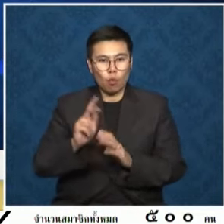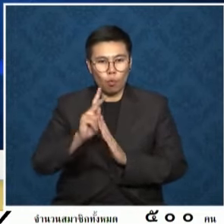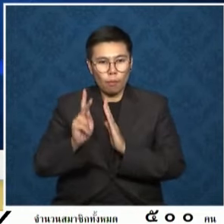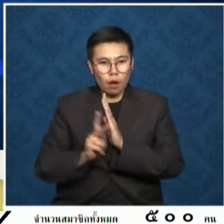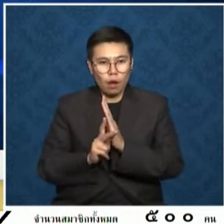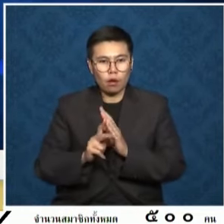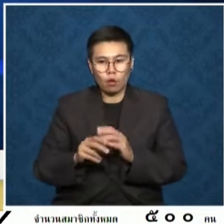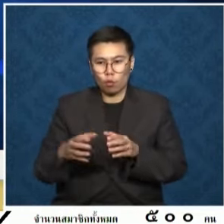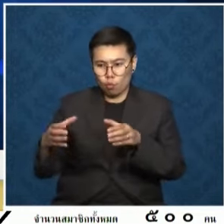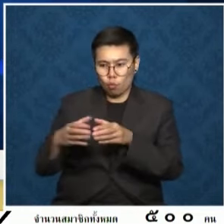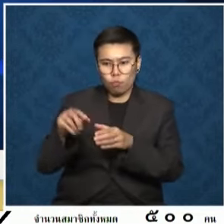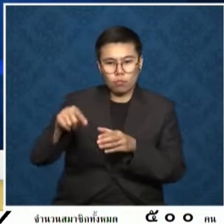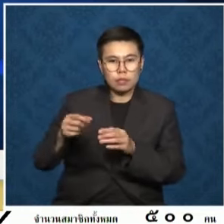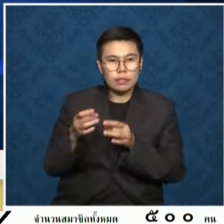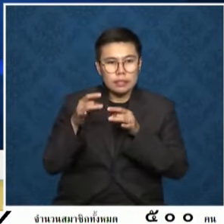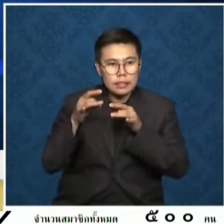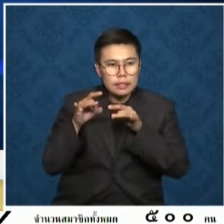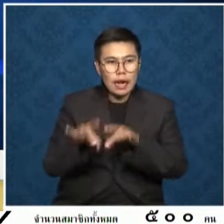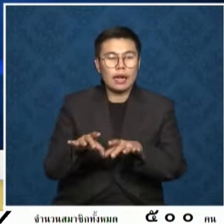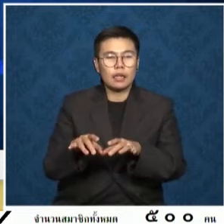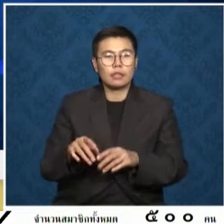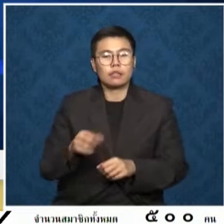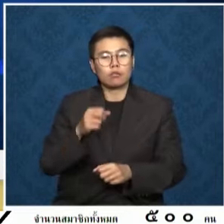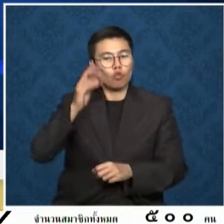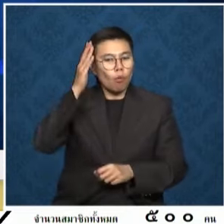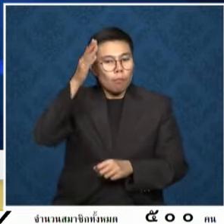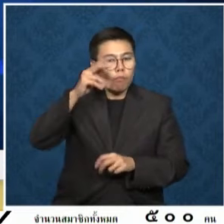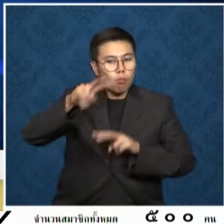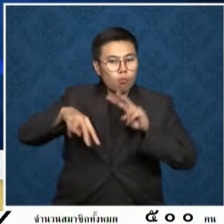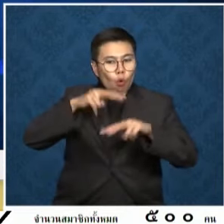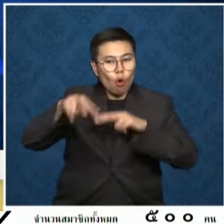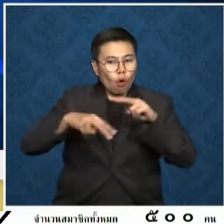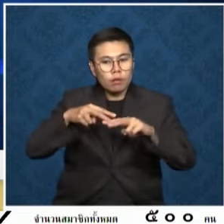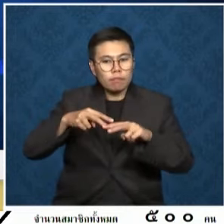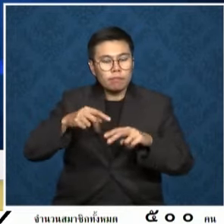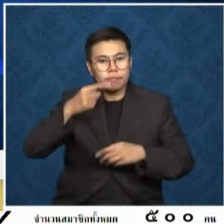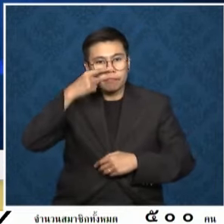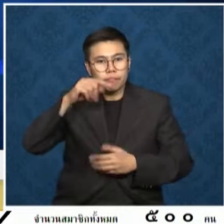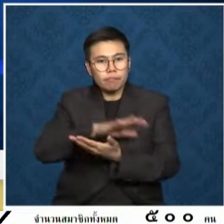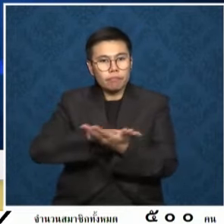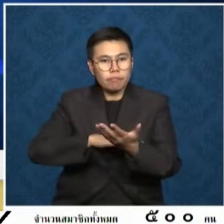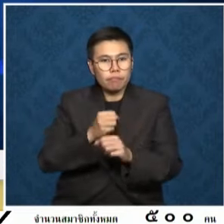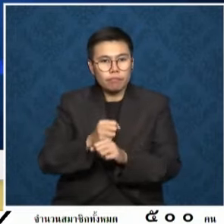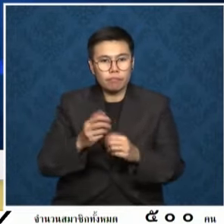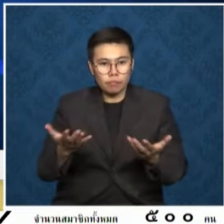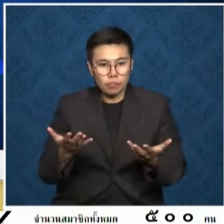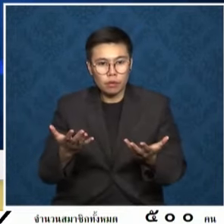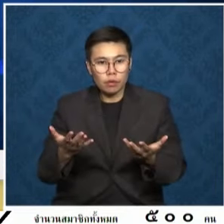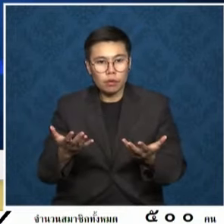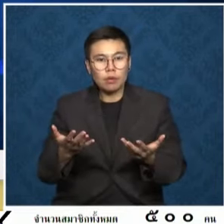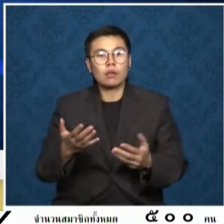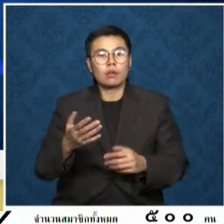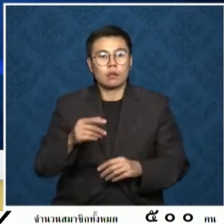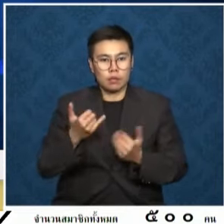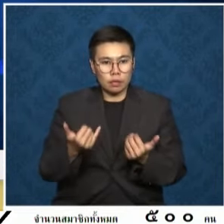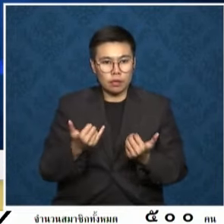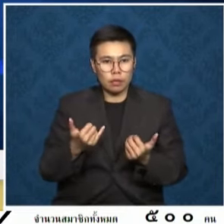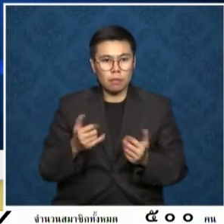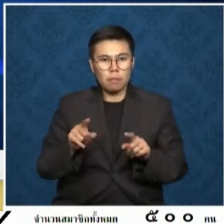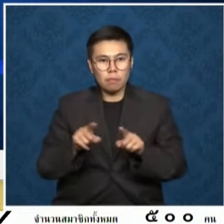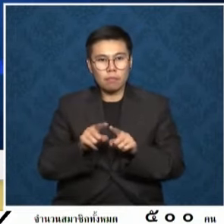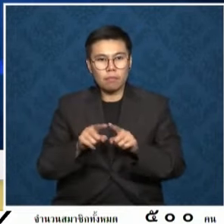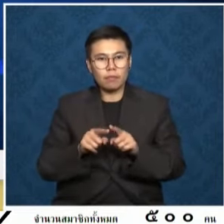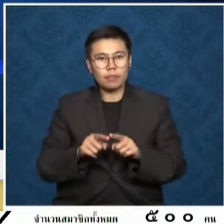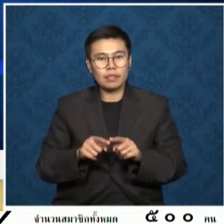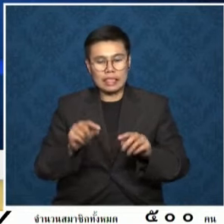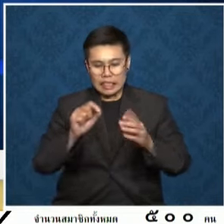แรงเช่นนี้แล้วเราจะปกครองบ้านเมืองกันอย่างไรครับคำพูดแบบนี้จะกลายเป็นการเขียนเช็คเปล่